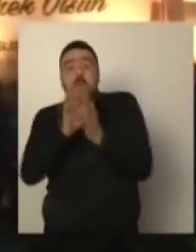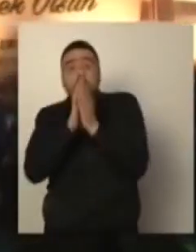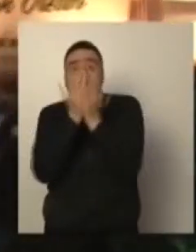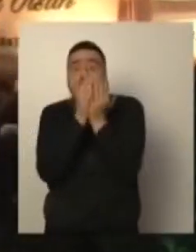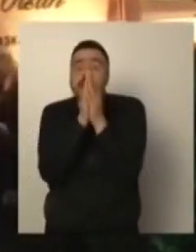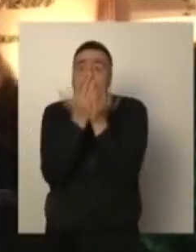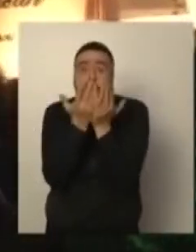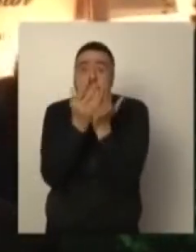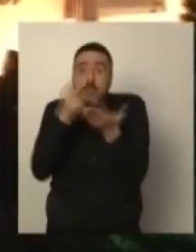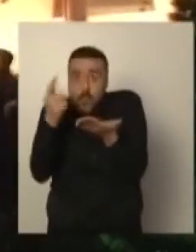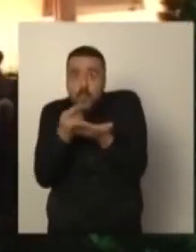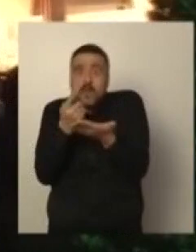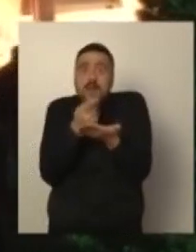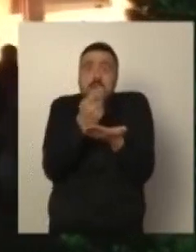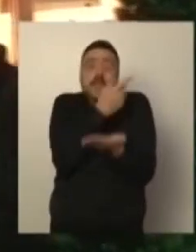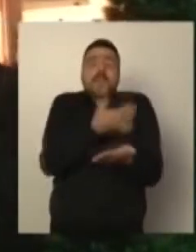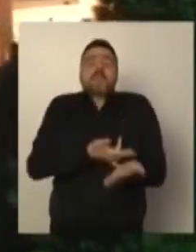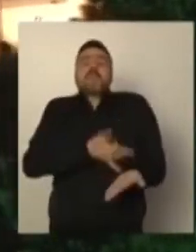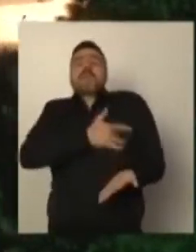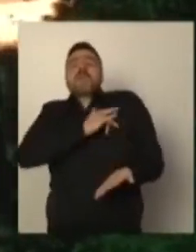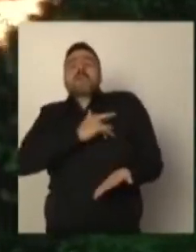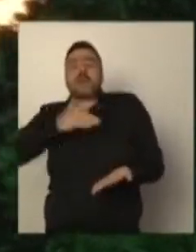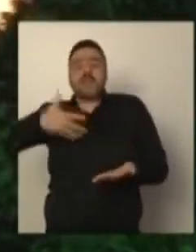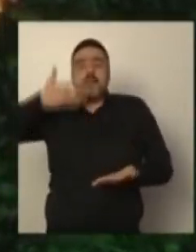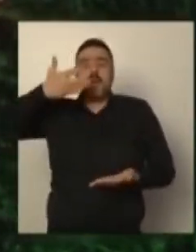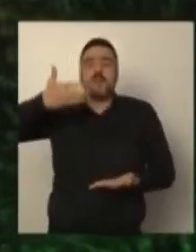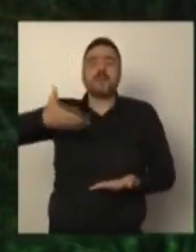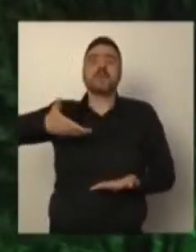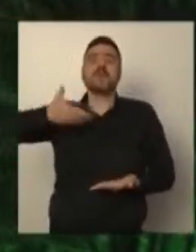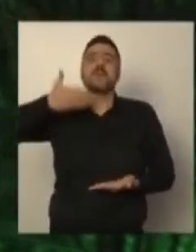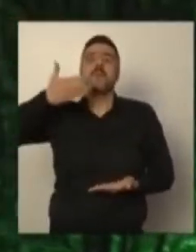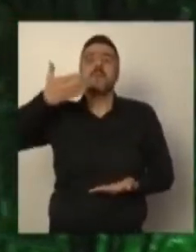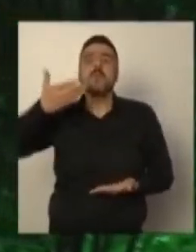bahsediyor. Sonra Allah